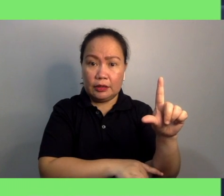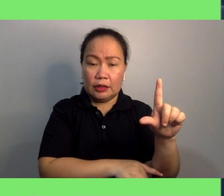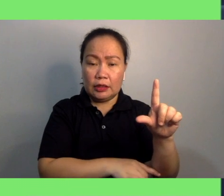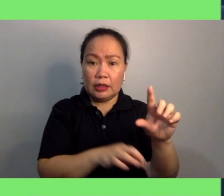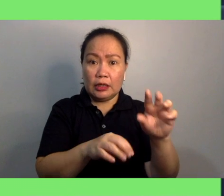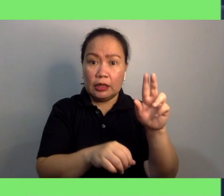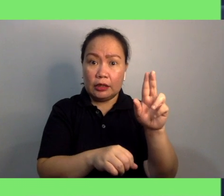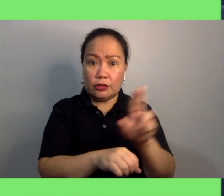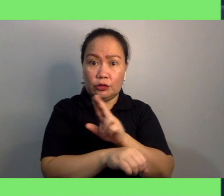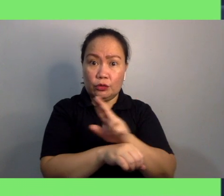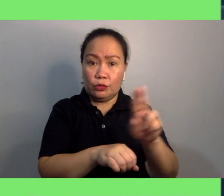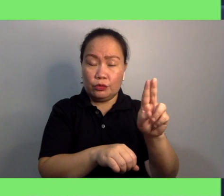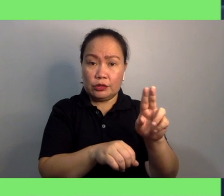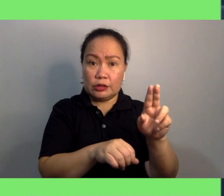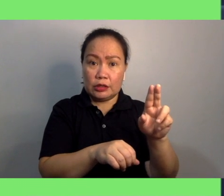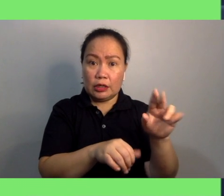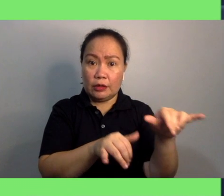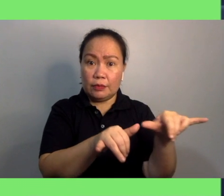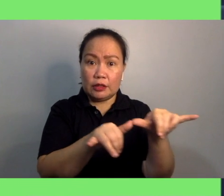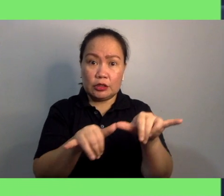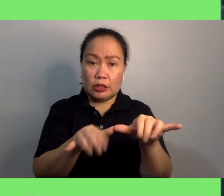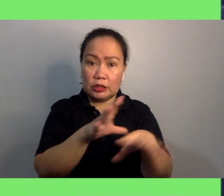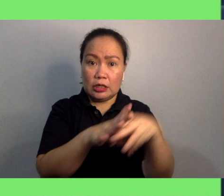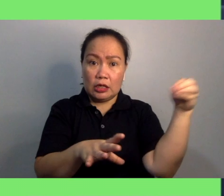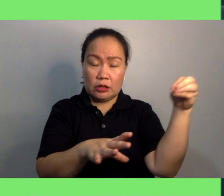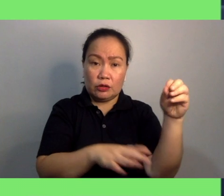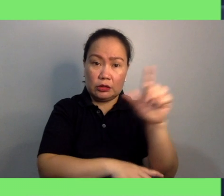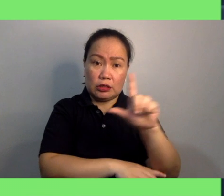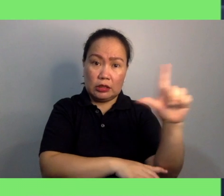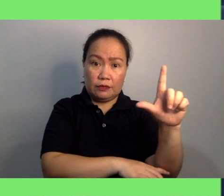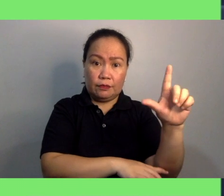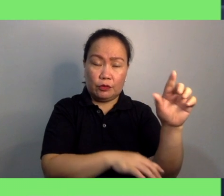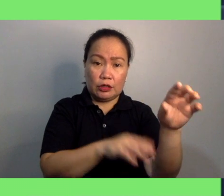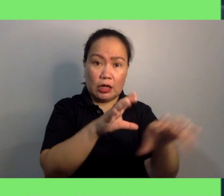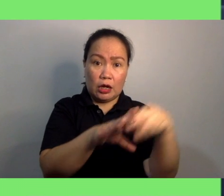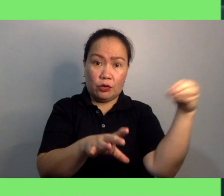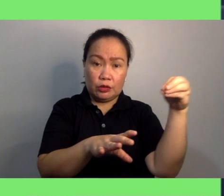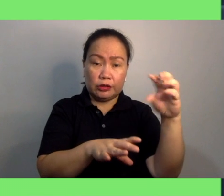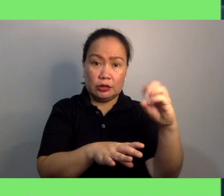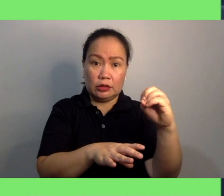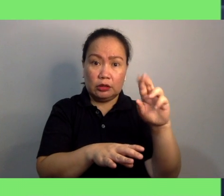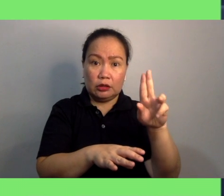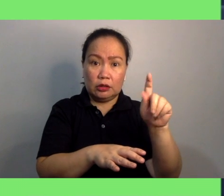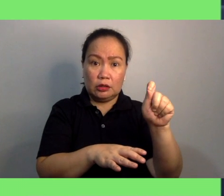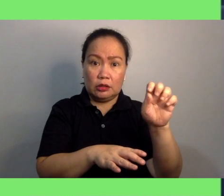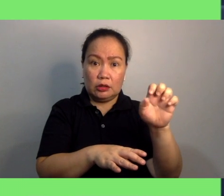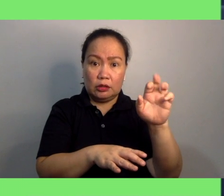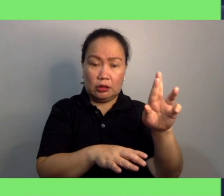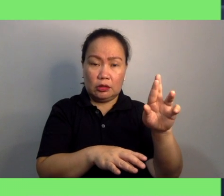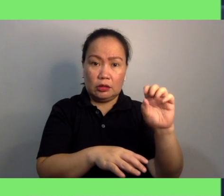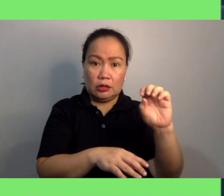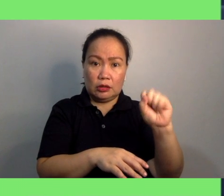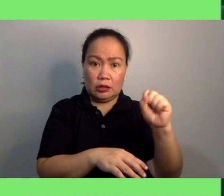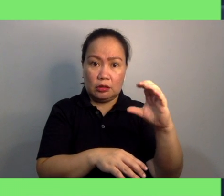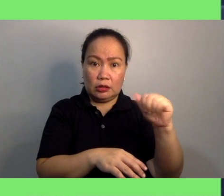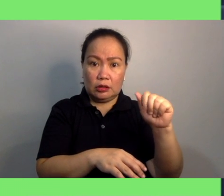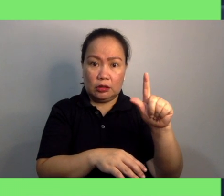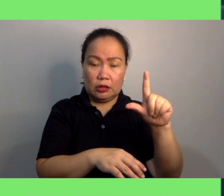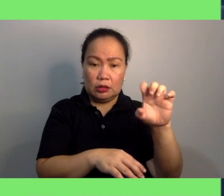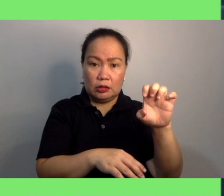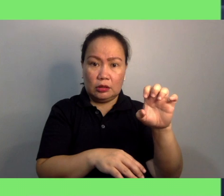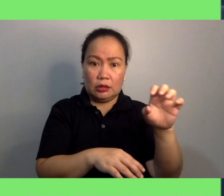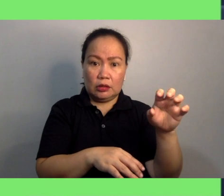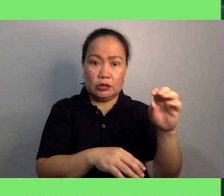ang gagamitin mong scale ay yung nasa outer scale. Ito, yung nandito. Kasi since nasa left siya, ibig